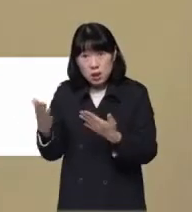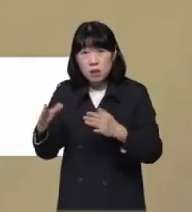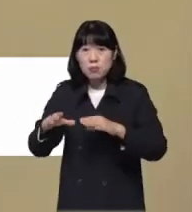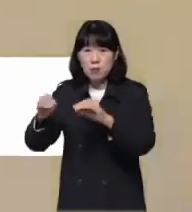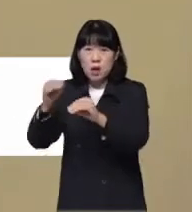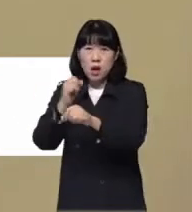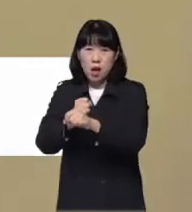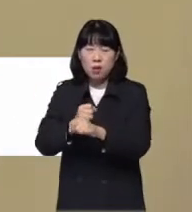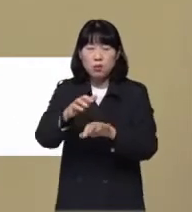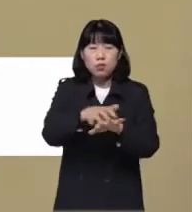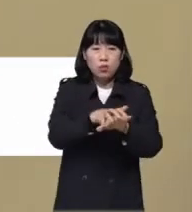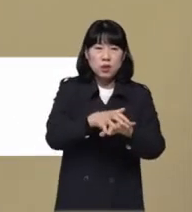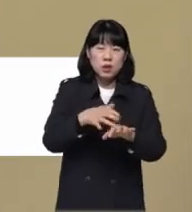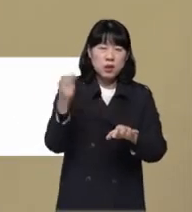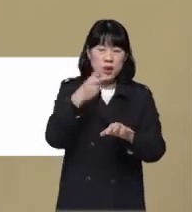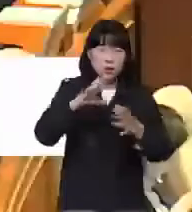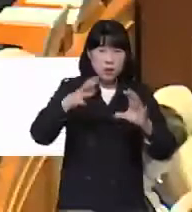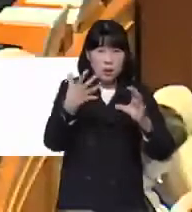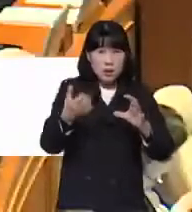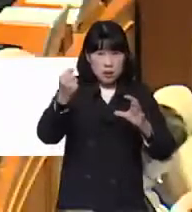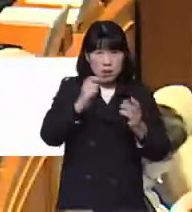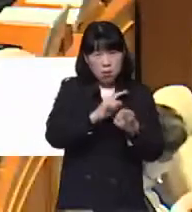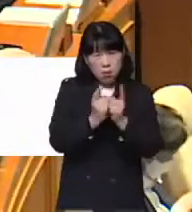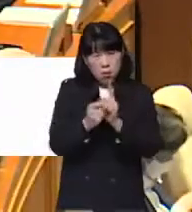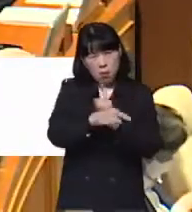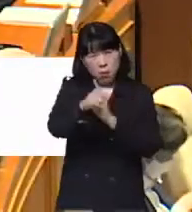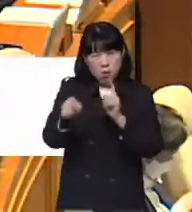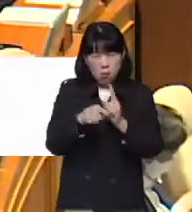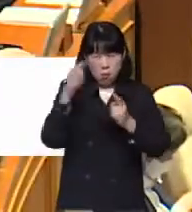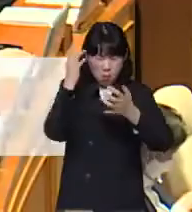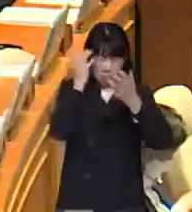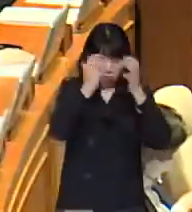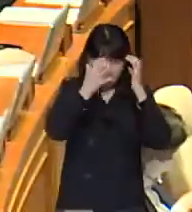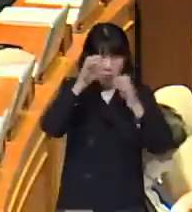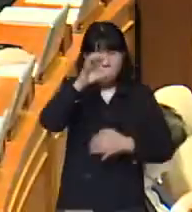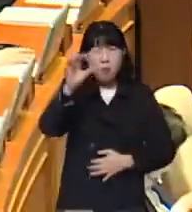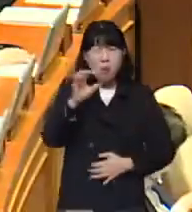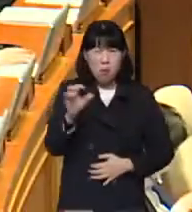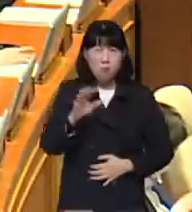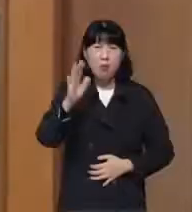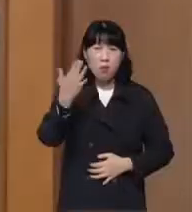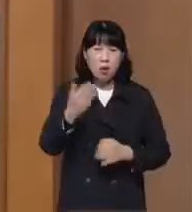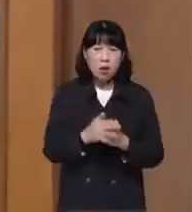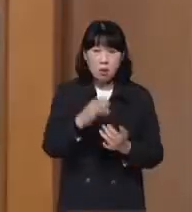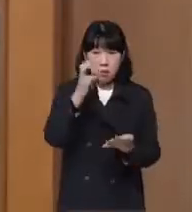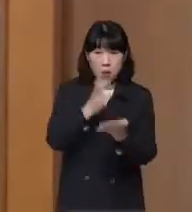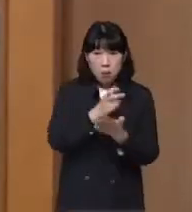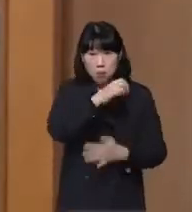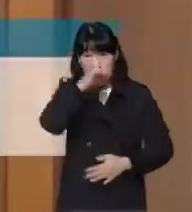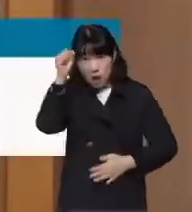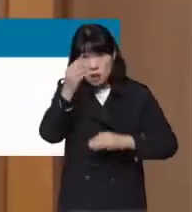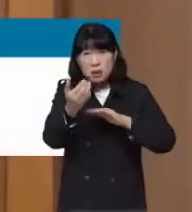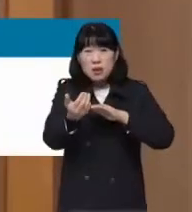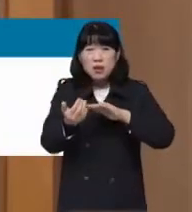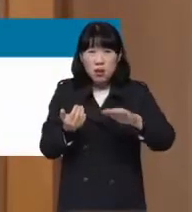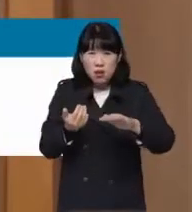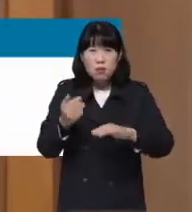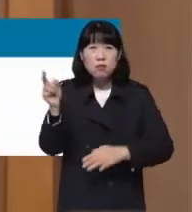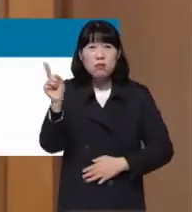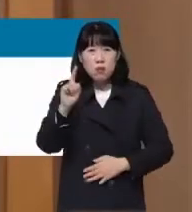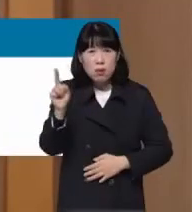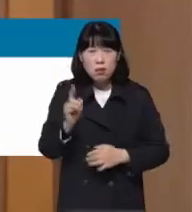다시 국가기관으로 전환되는 뒤 혼란이 반복될 수밖에 없습니다 법이 통과 되기 전까지는